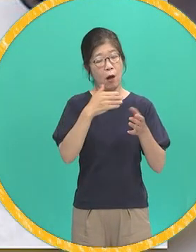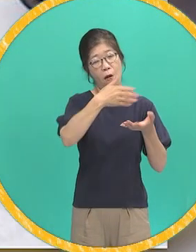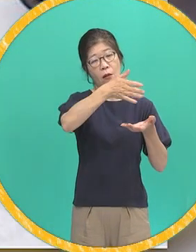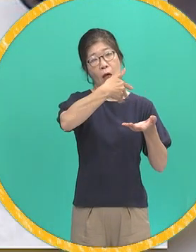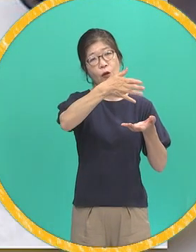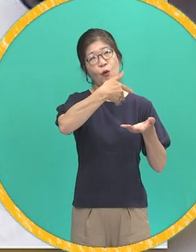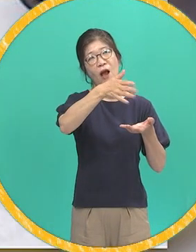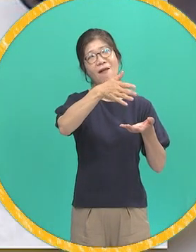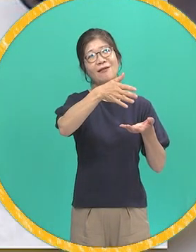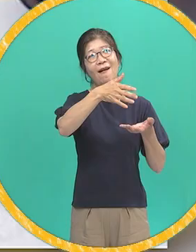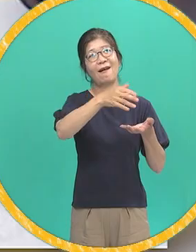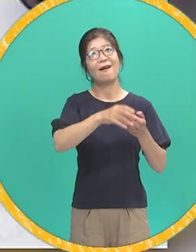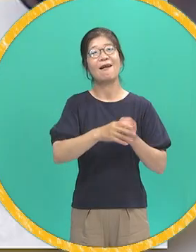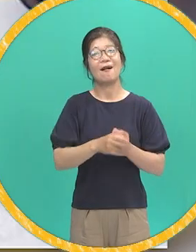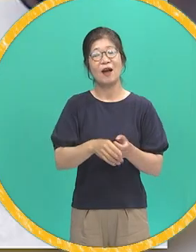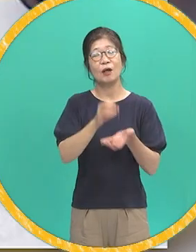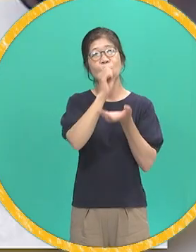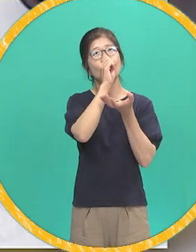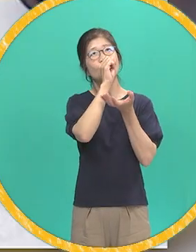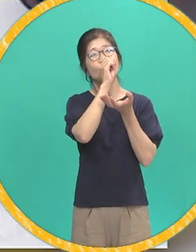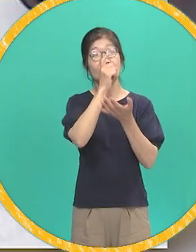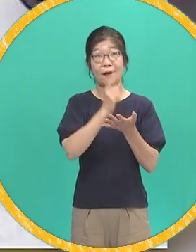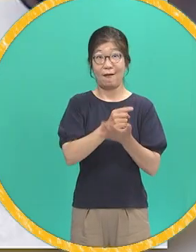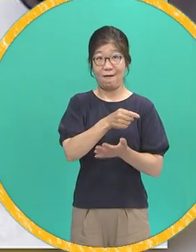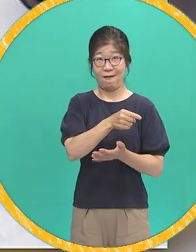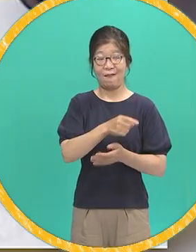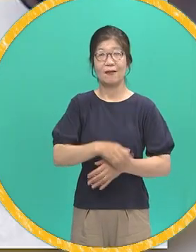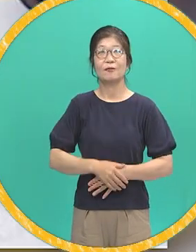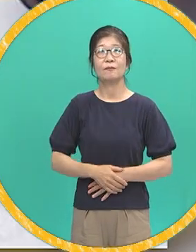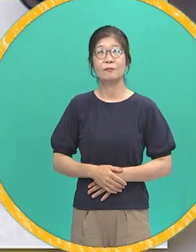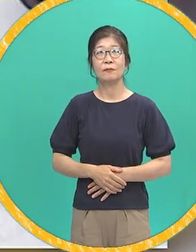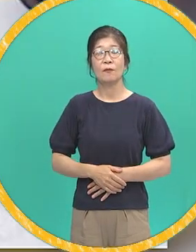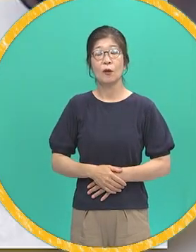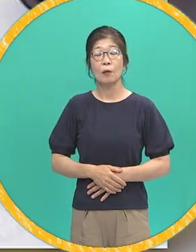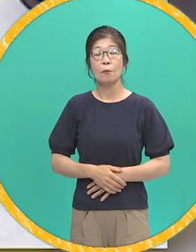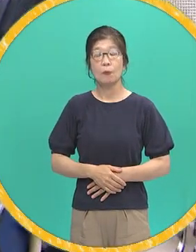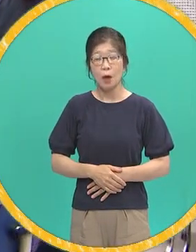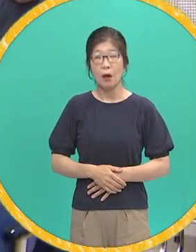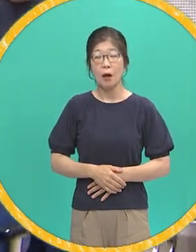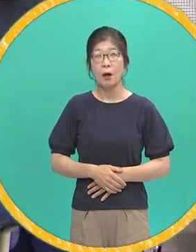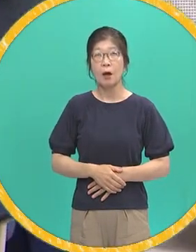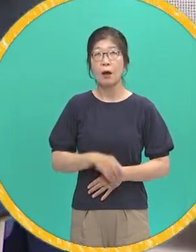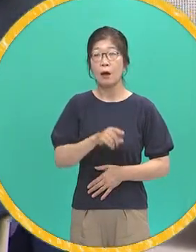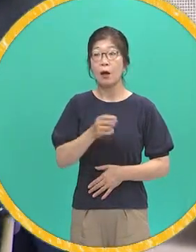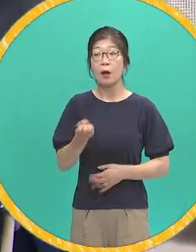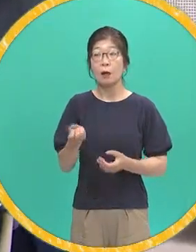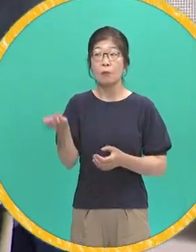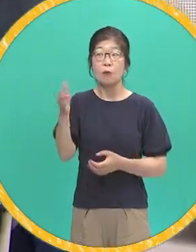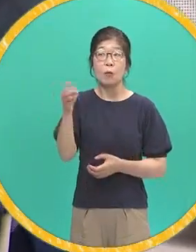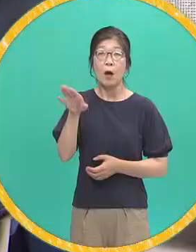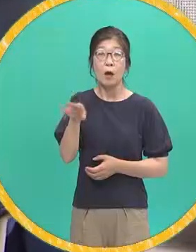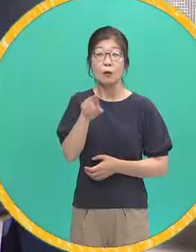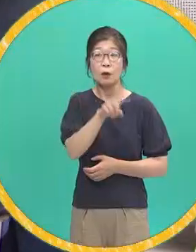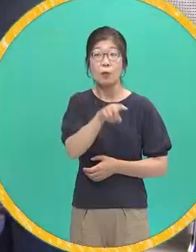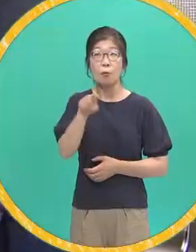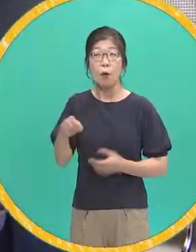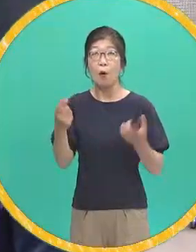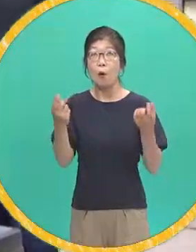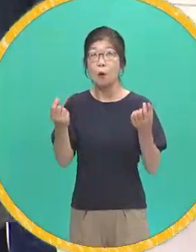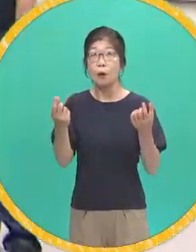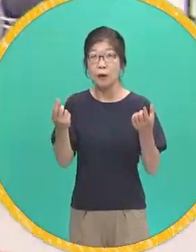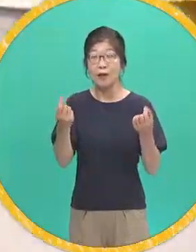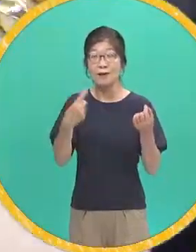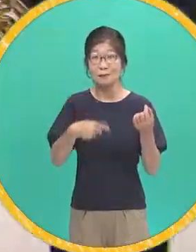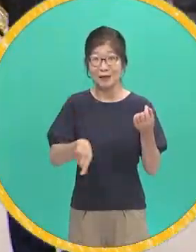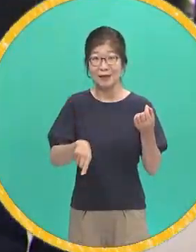もっと何もピストンが付いてなかったですね今は新しいからちょっとついてはいるけれどもただ同じ